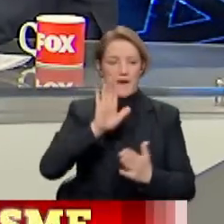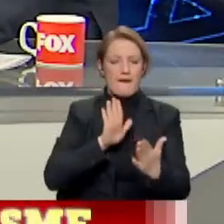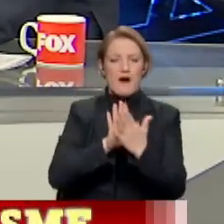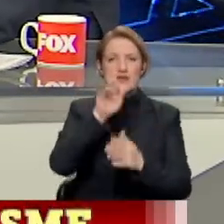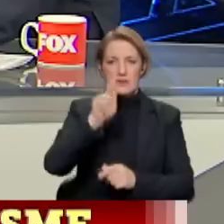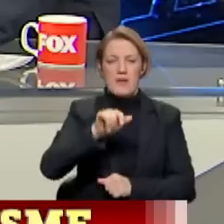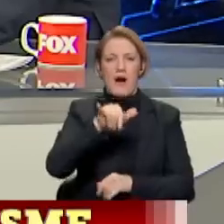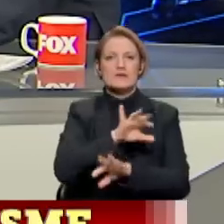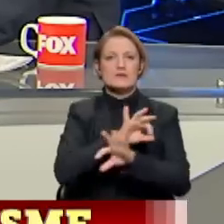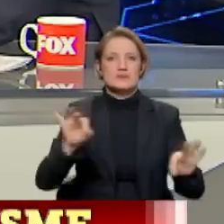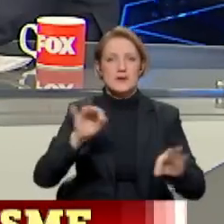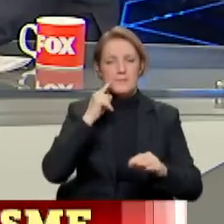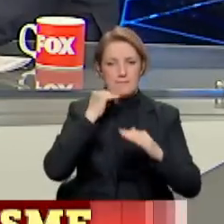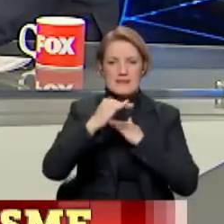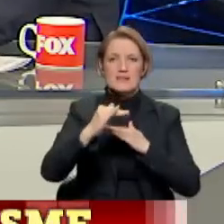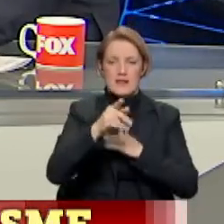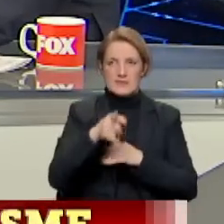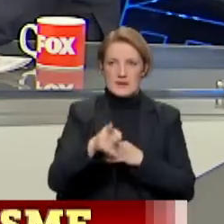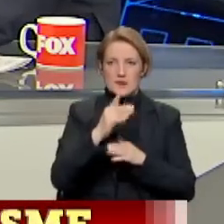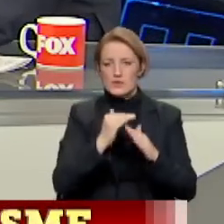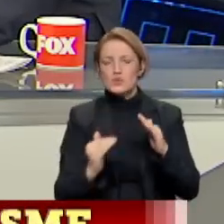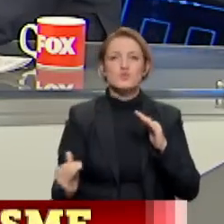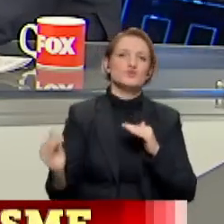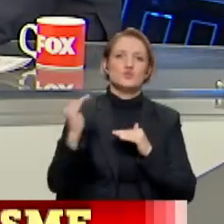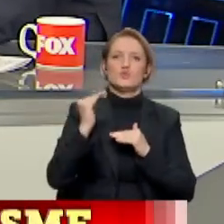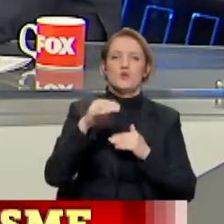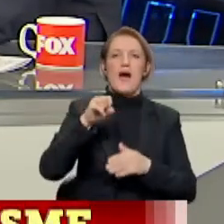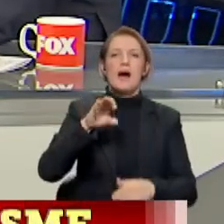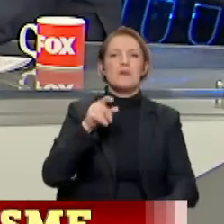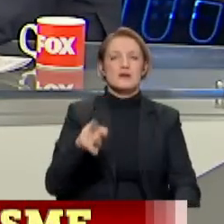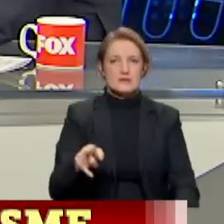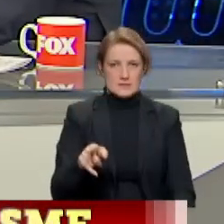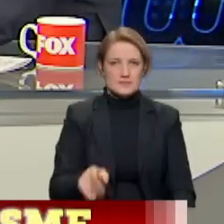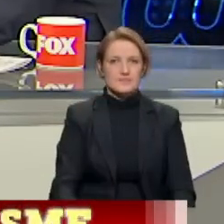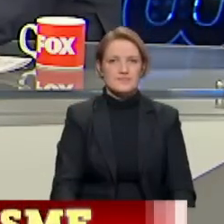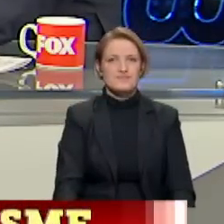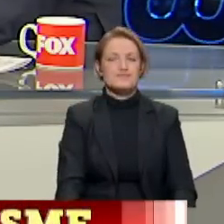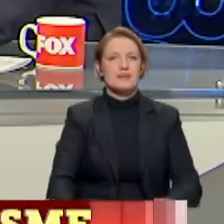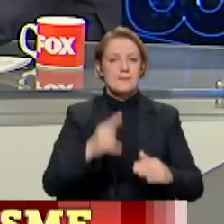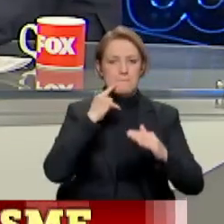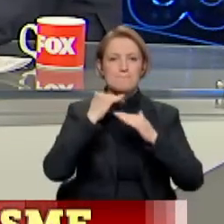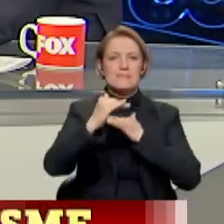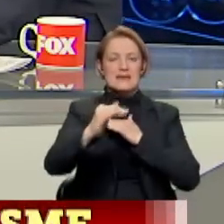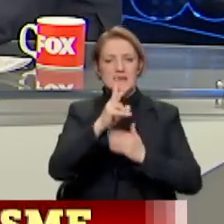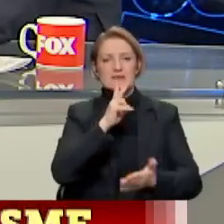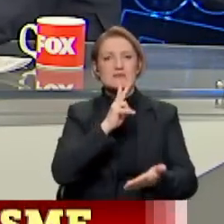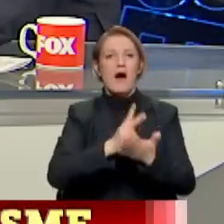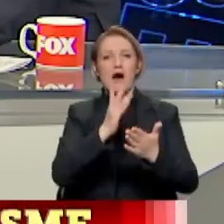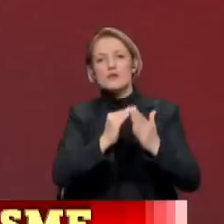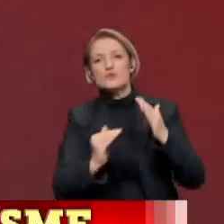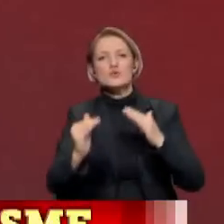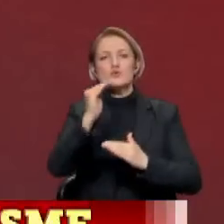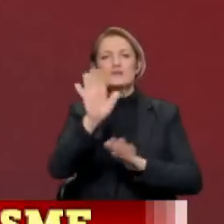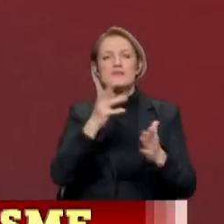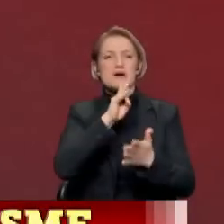bir haksızlıktır. Millet iradesi her şeyin üstündedir ki AK Parti'nin vurgusu en çok bunadır. Evet. Milletin iradesinin üstünde hiçbir iradeyi